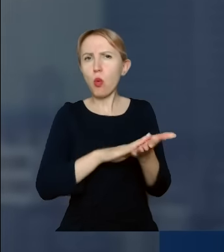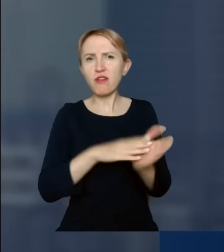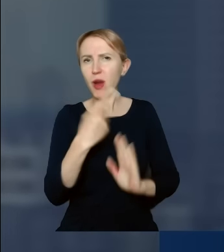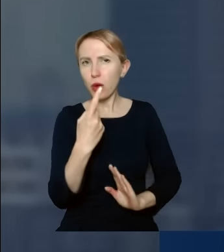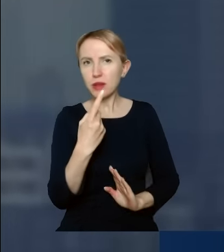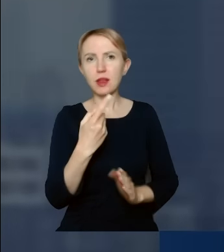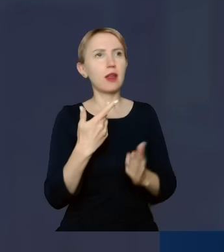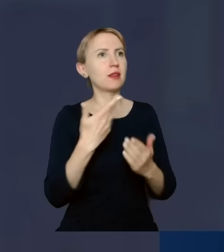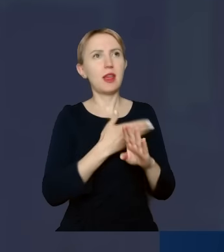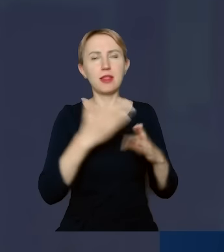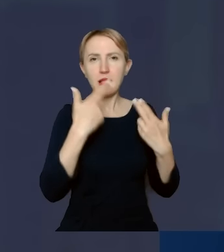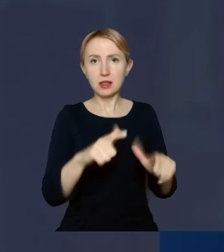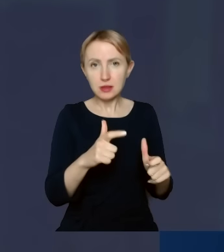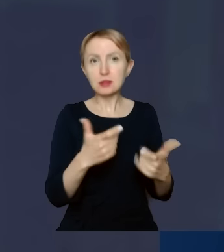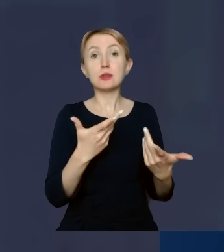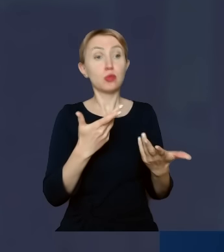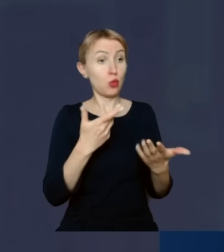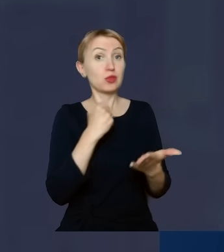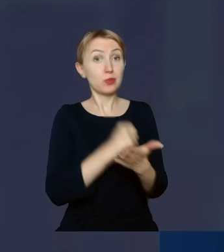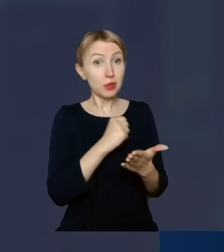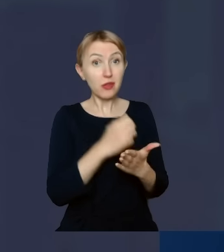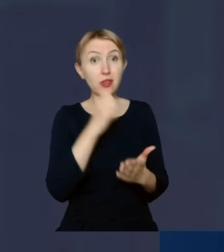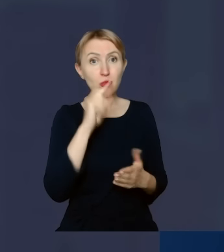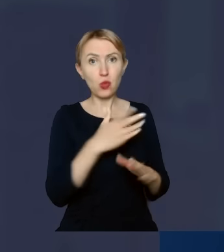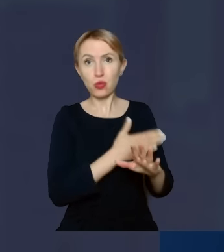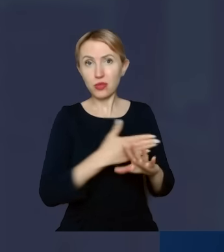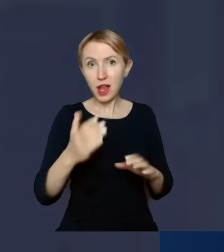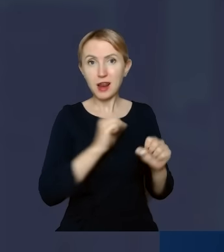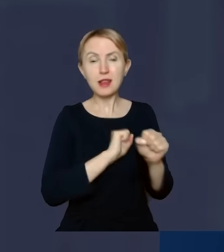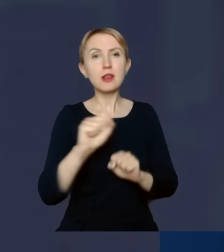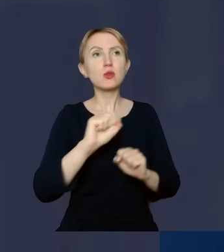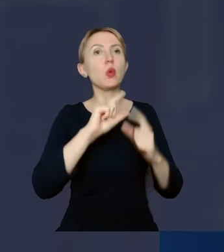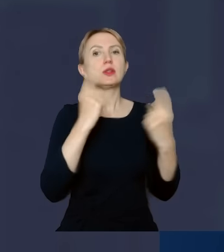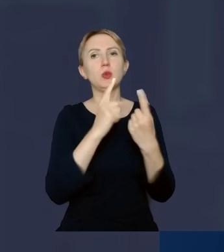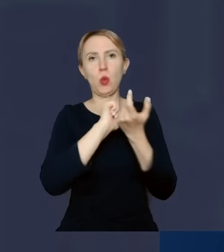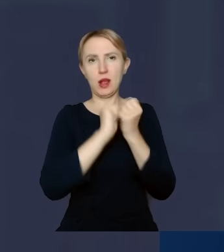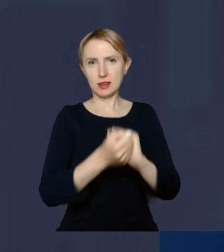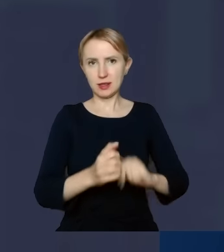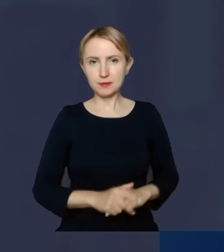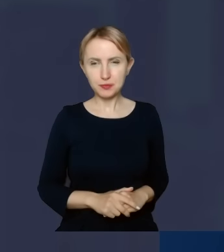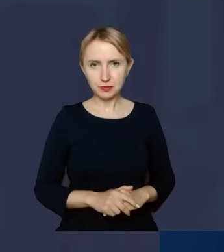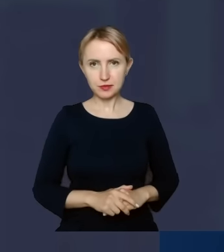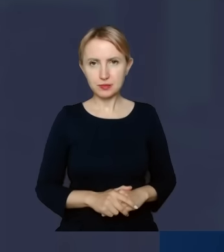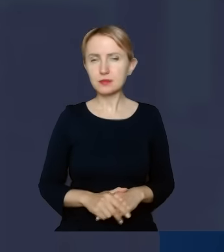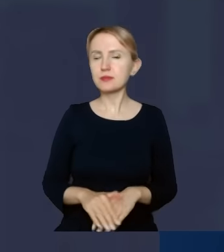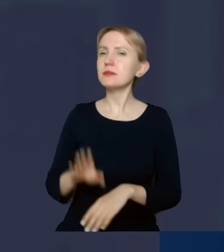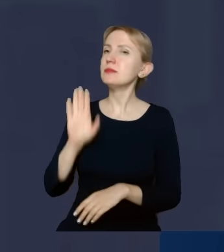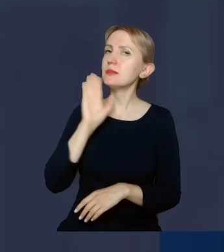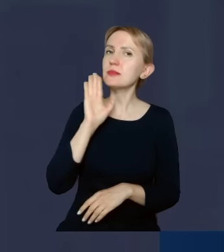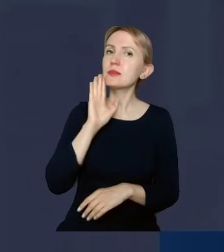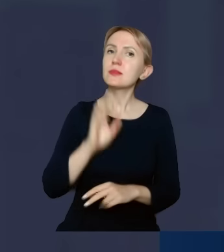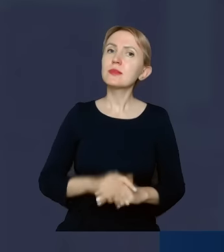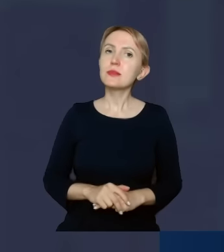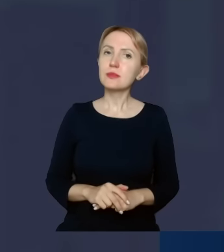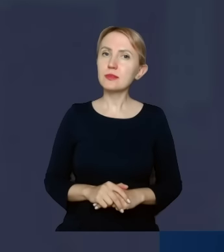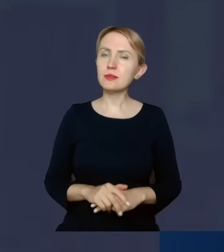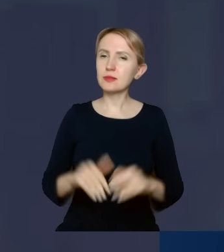za nią nie poszło. To są sprawy, które mają bieg i one zmieniają rzeczywistość. No jest, to jest tak, że no to jest, można